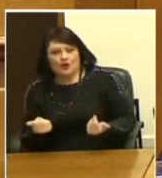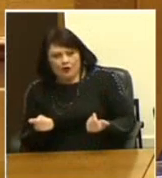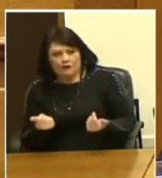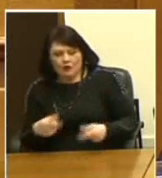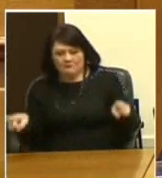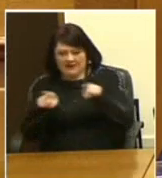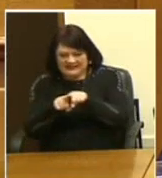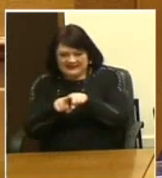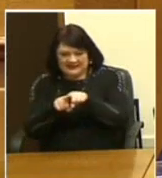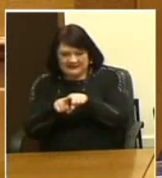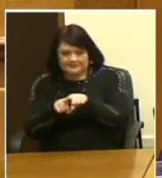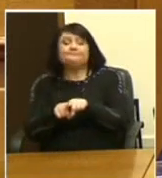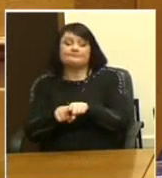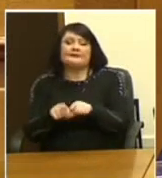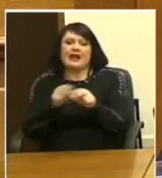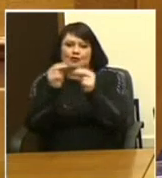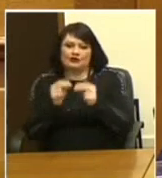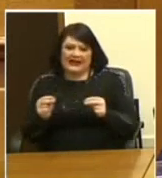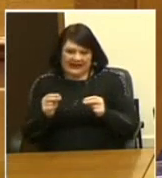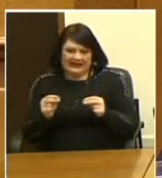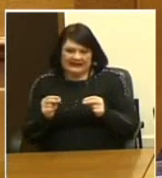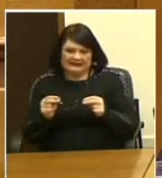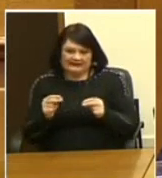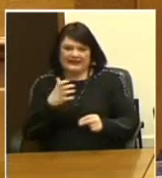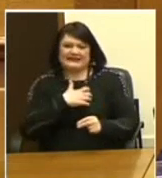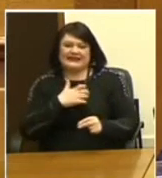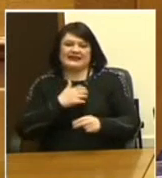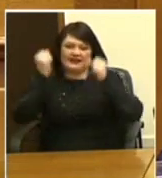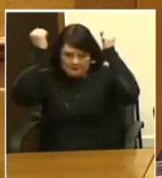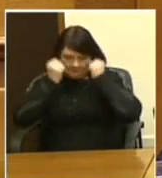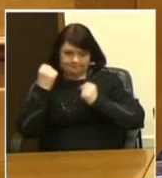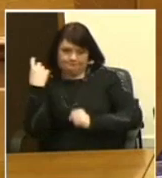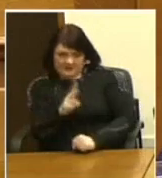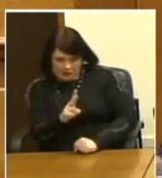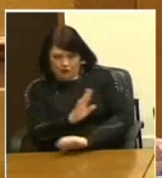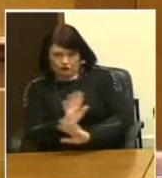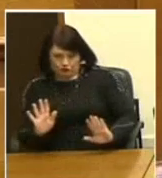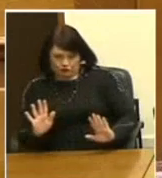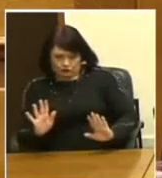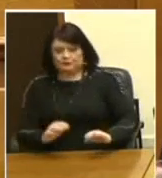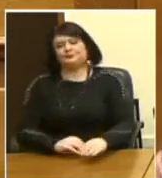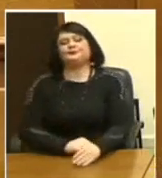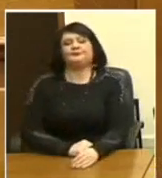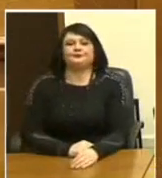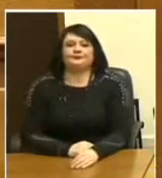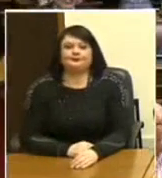ΣΥΡΙΖΑ, θα είναι τελικά η στρατηγική της στρατηγικής ήττας του δικού σας πολιτικού χώρου.